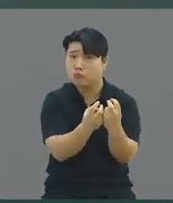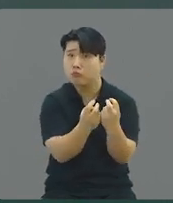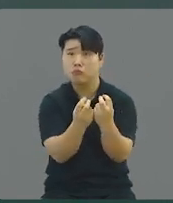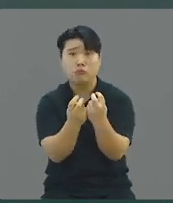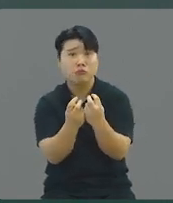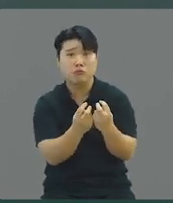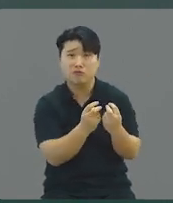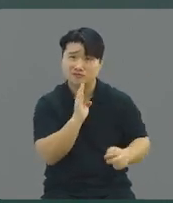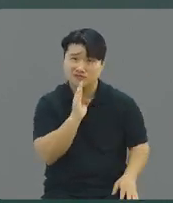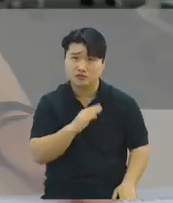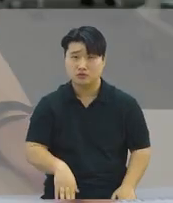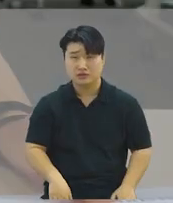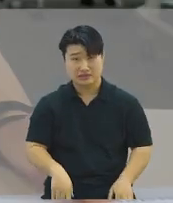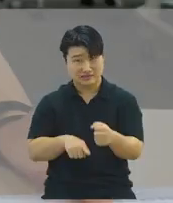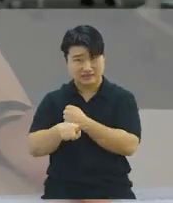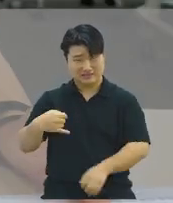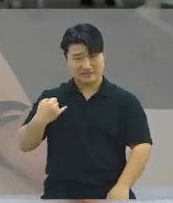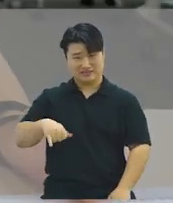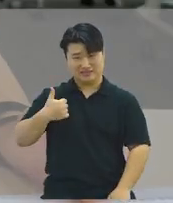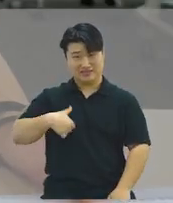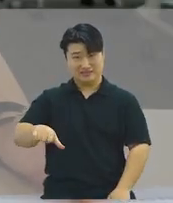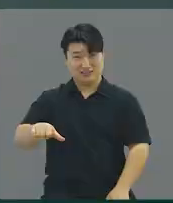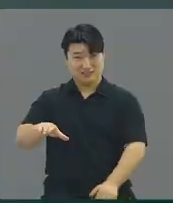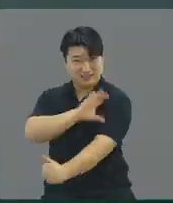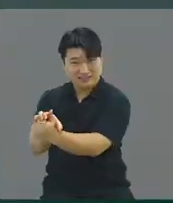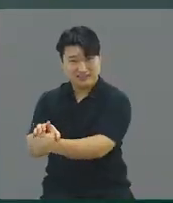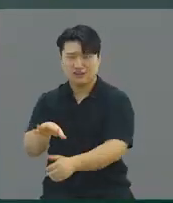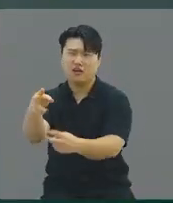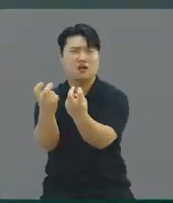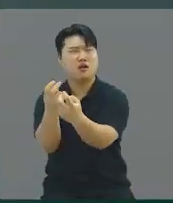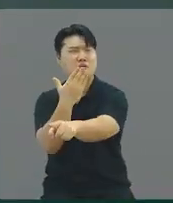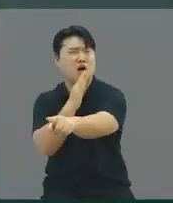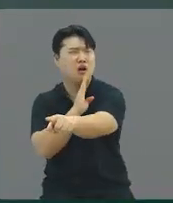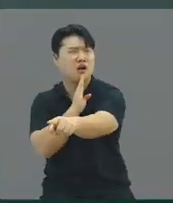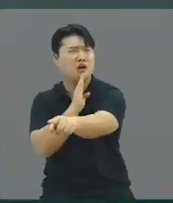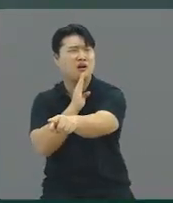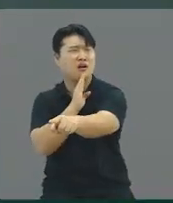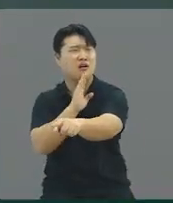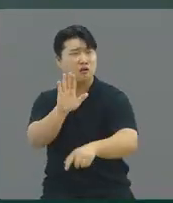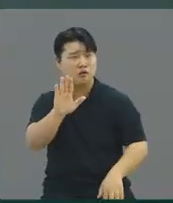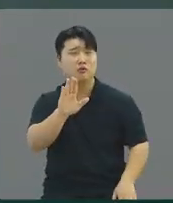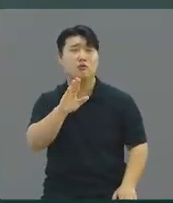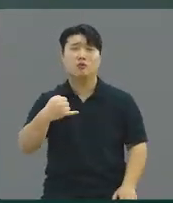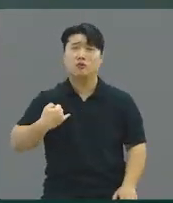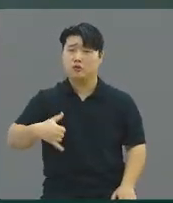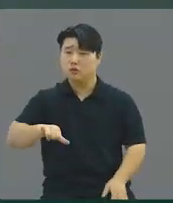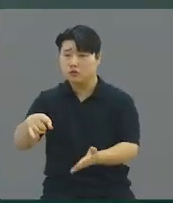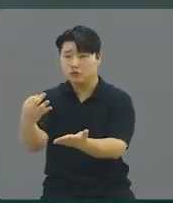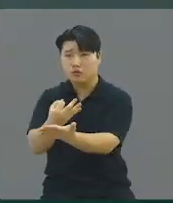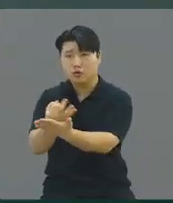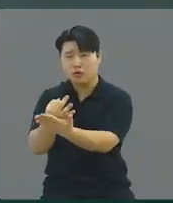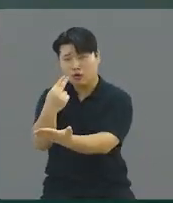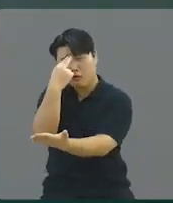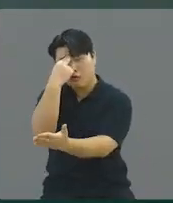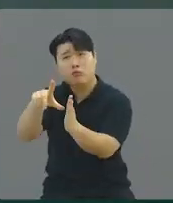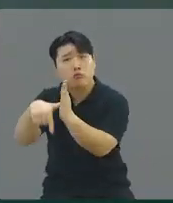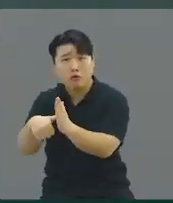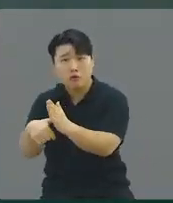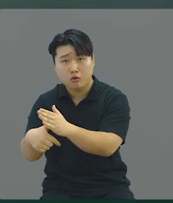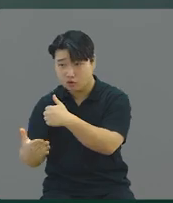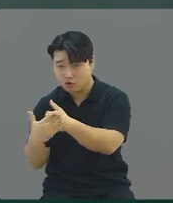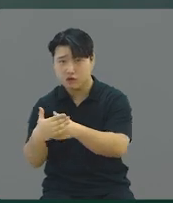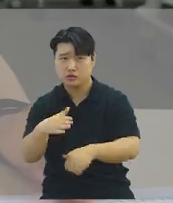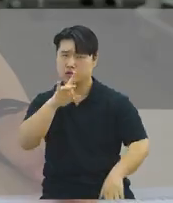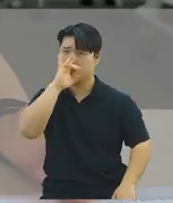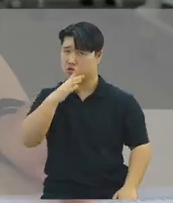돈을 어떻게 마련을 해야 될까요? 자식한테 손 벌리기? 그것도 방법이 될 수 있겠지만 만약에 자식의 벌이가